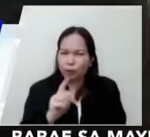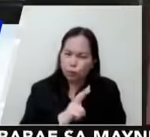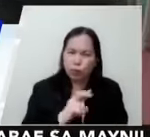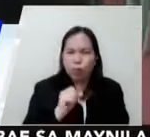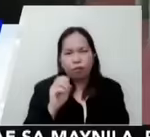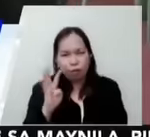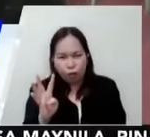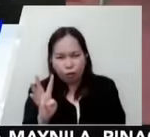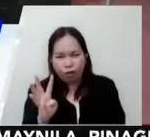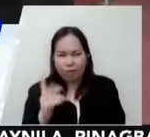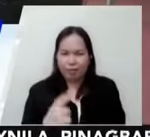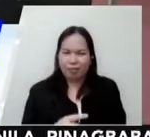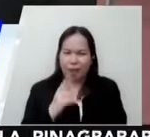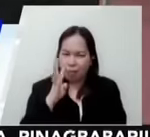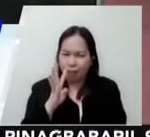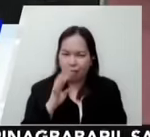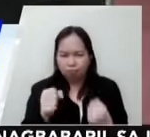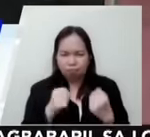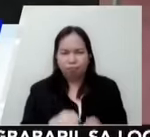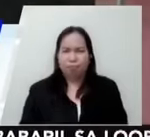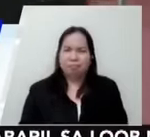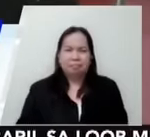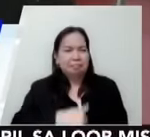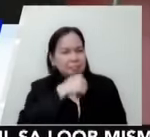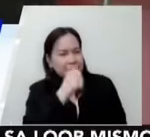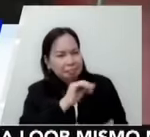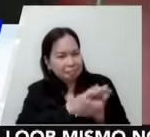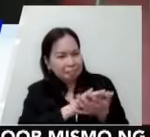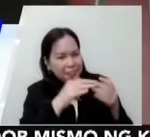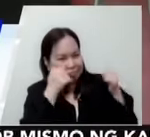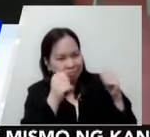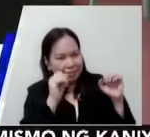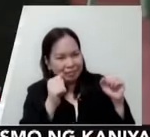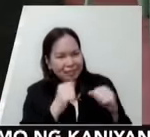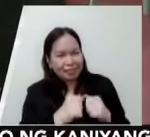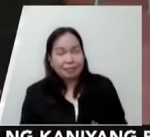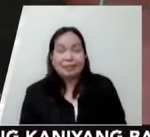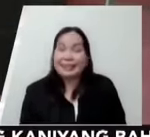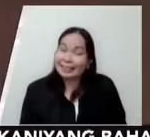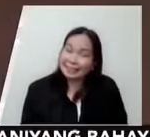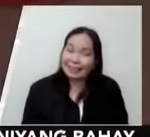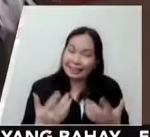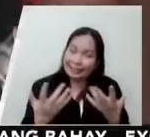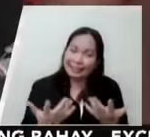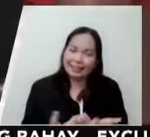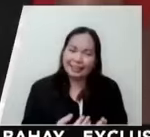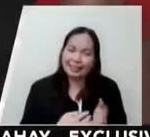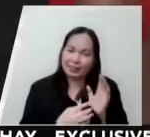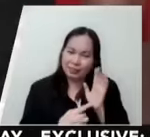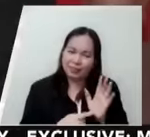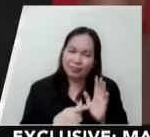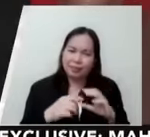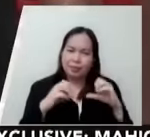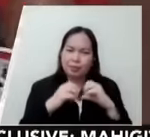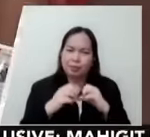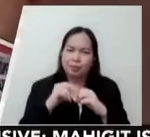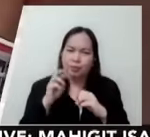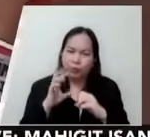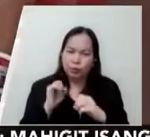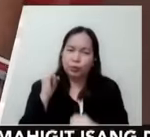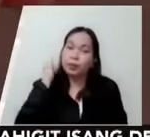Nice. Nice. That's good. Hindi para sa GMA Integrated News, JP Soriano,